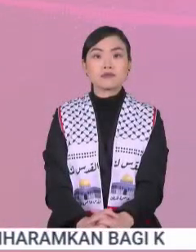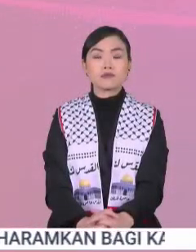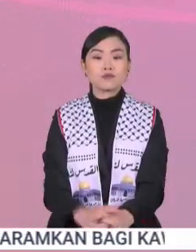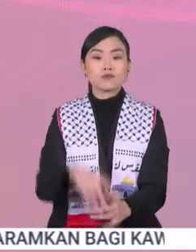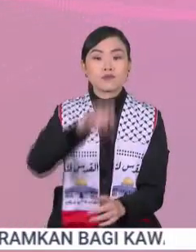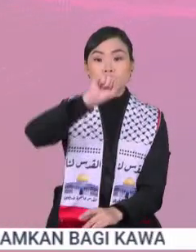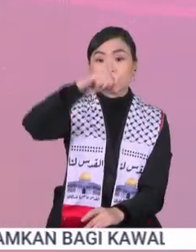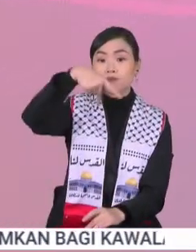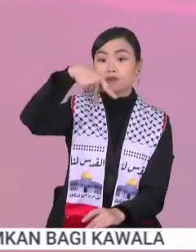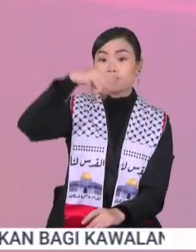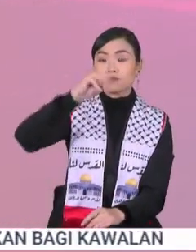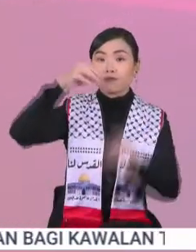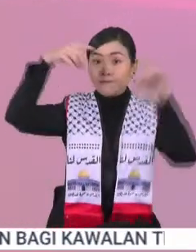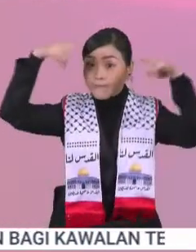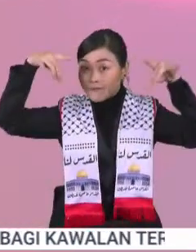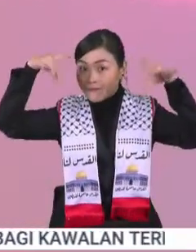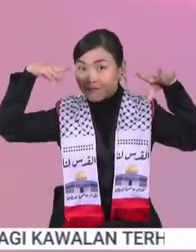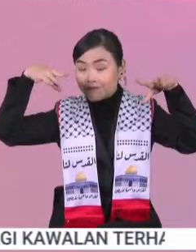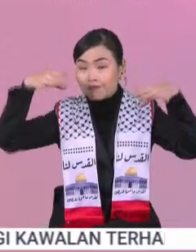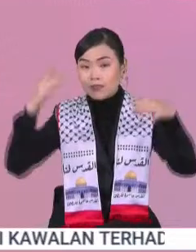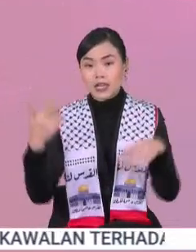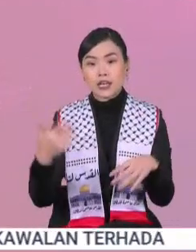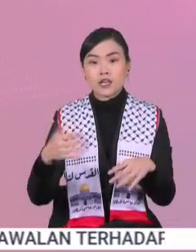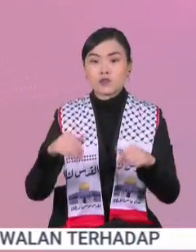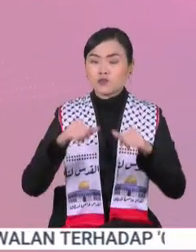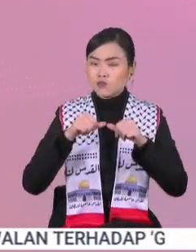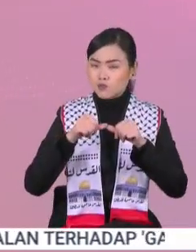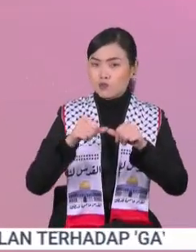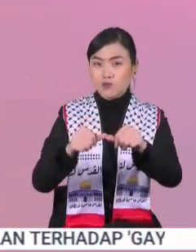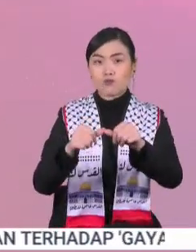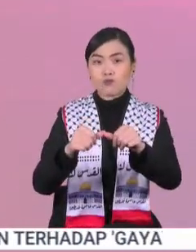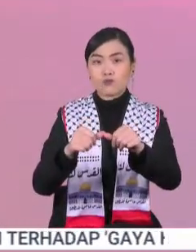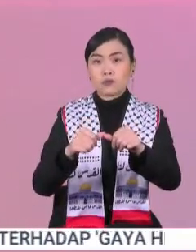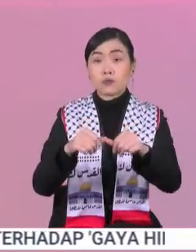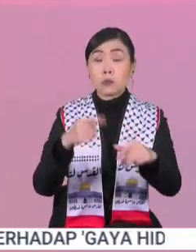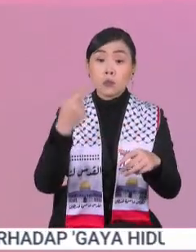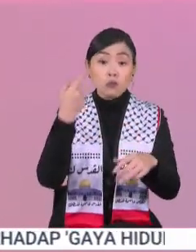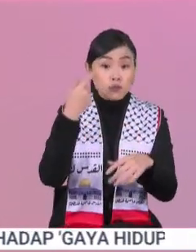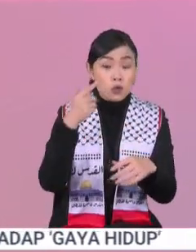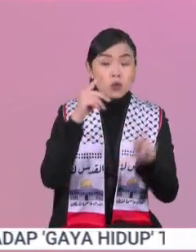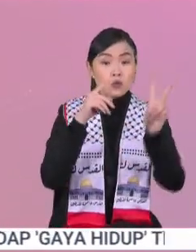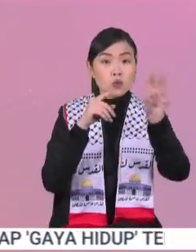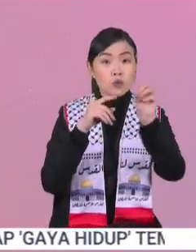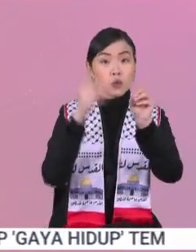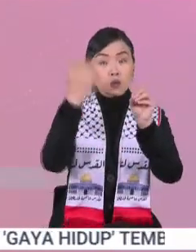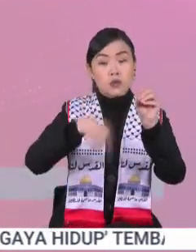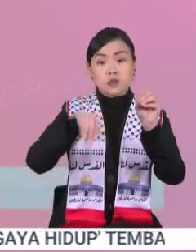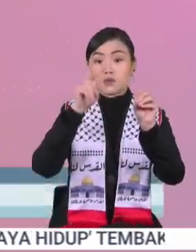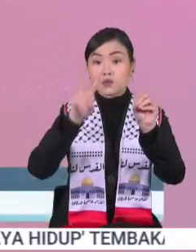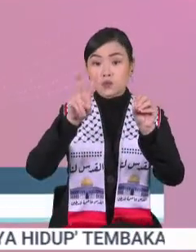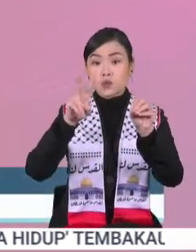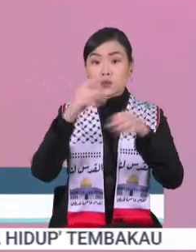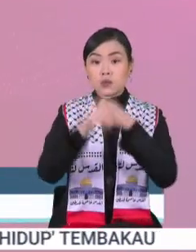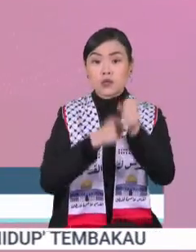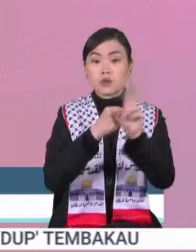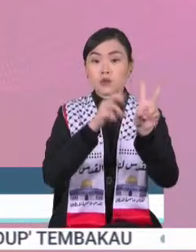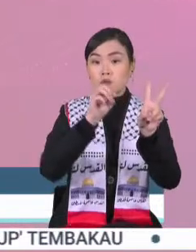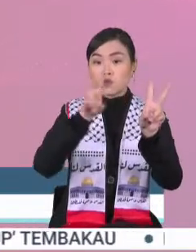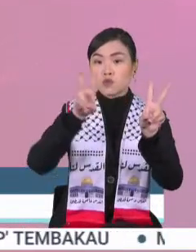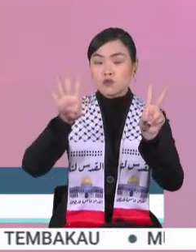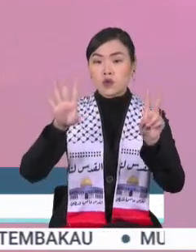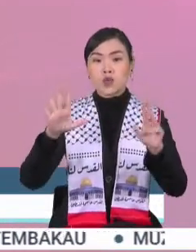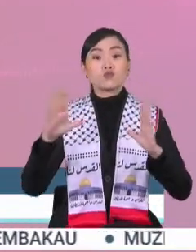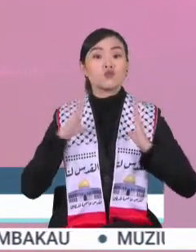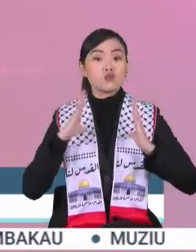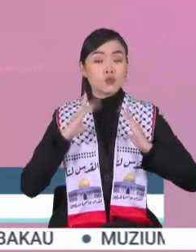peperiksaan sijil pelajaran Malaysia SPM akan berjalan seperti biasa meskipun Tarikh 20 Februari 2024 merupakan hari cuti umum di